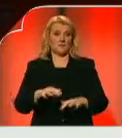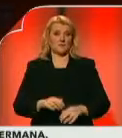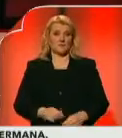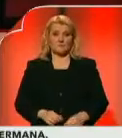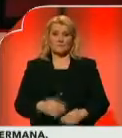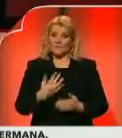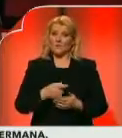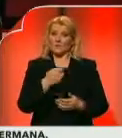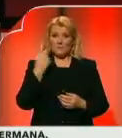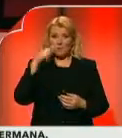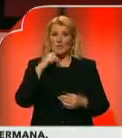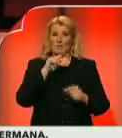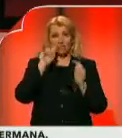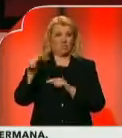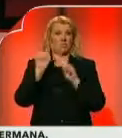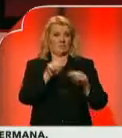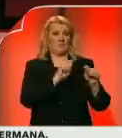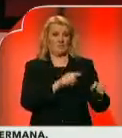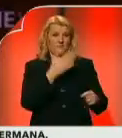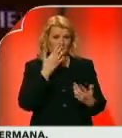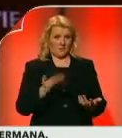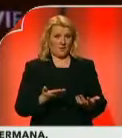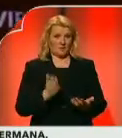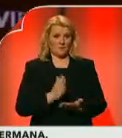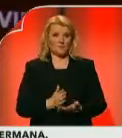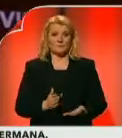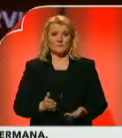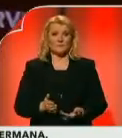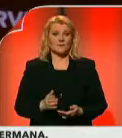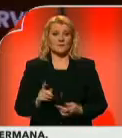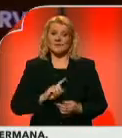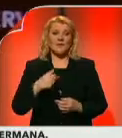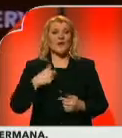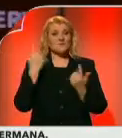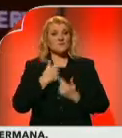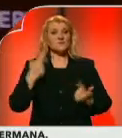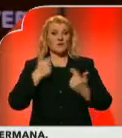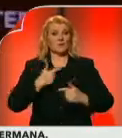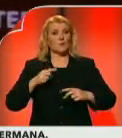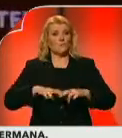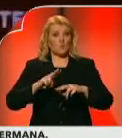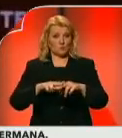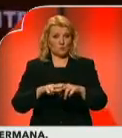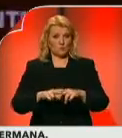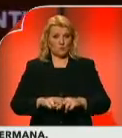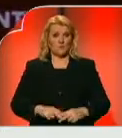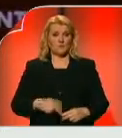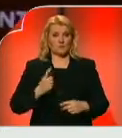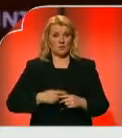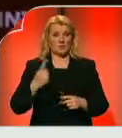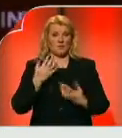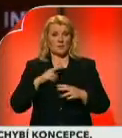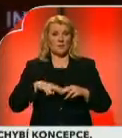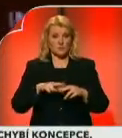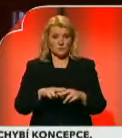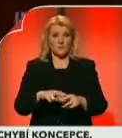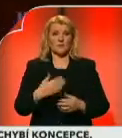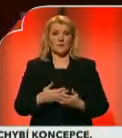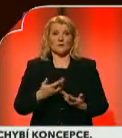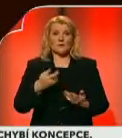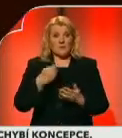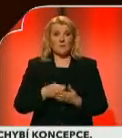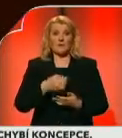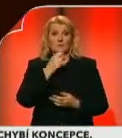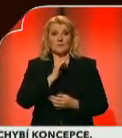brambor hážete vlastně na ostatní součásti toho legislativního procesu. Jenom vysvětluji, jakým způsobem probíhá legislativní proces a vysvětluji, že pokud na každém z